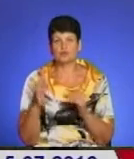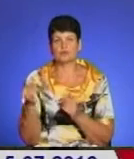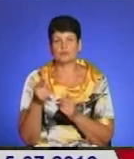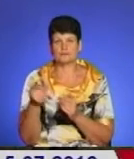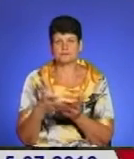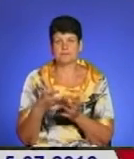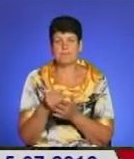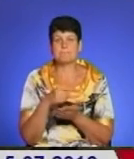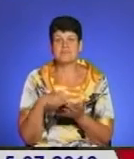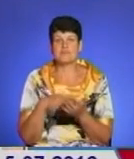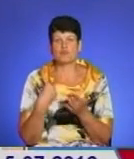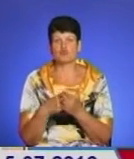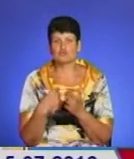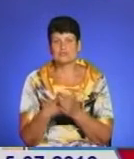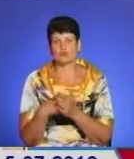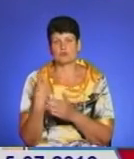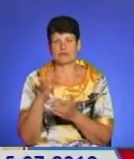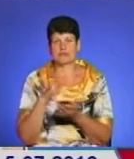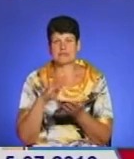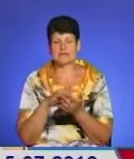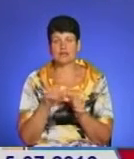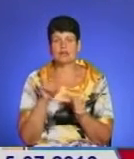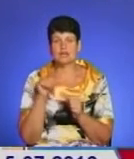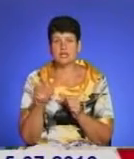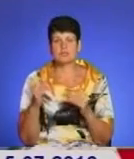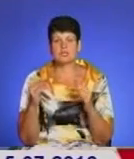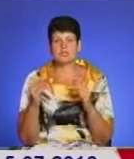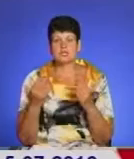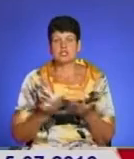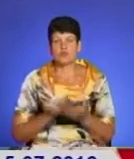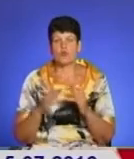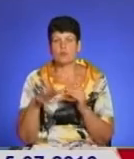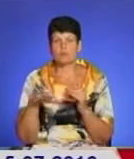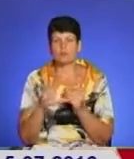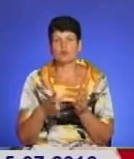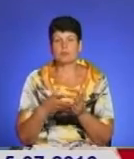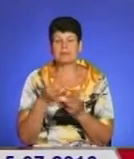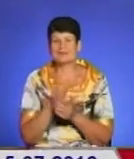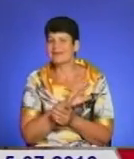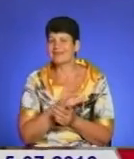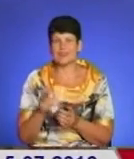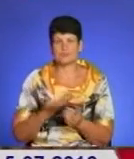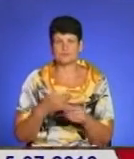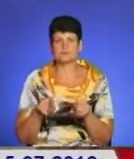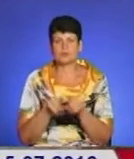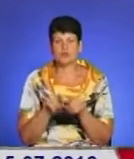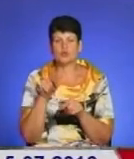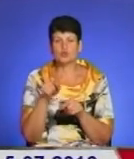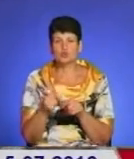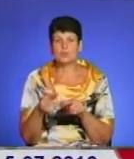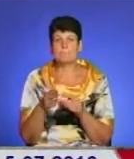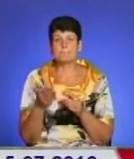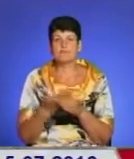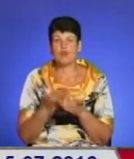тернополян в міський бюджет обласного центру. Окрім житлової площі, платити доведеться і за нежитлову. От тільки тут пільгових